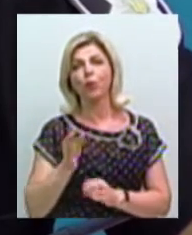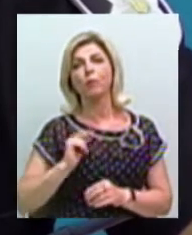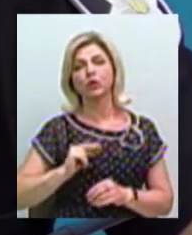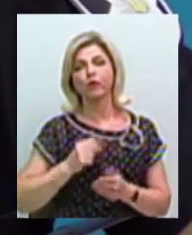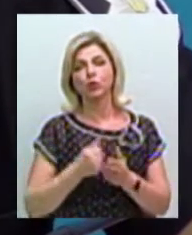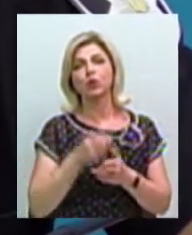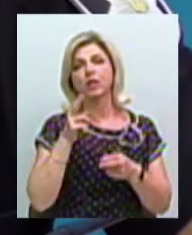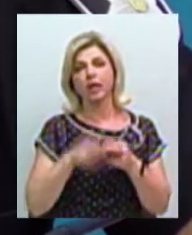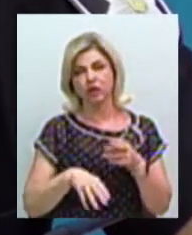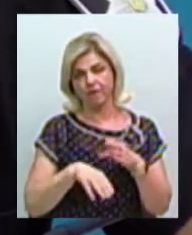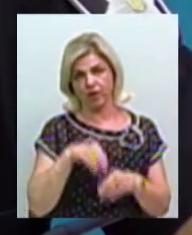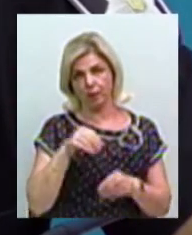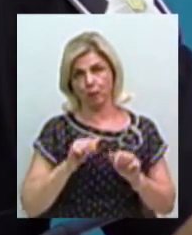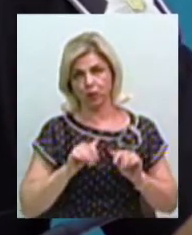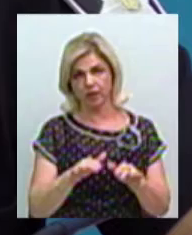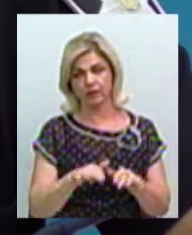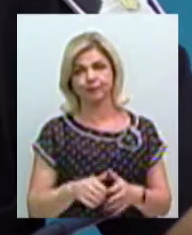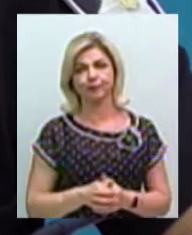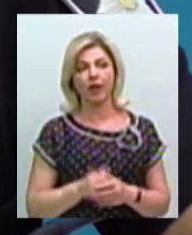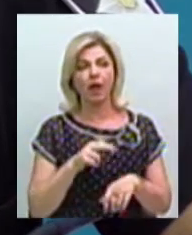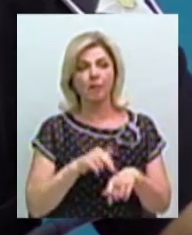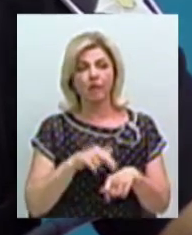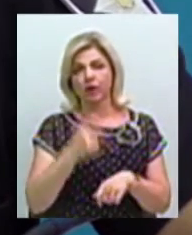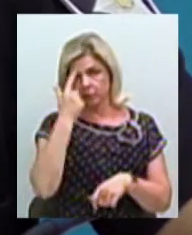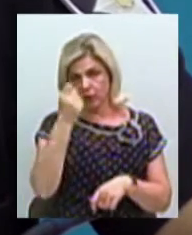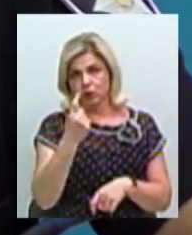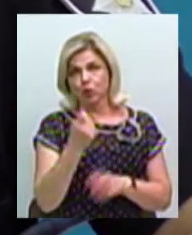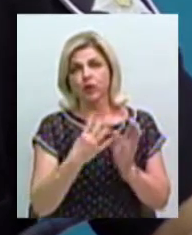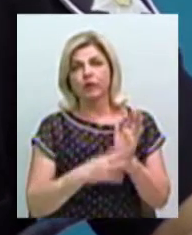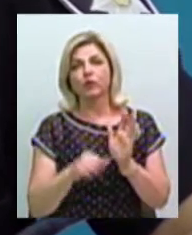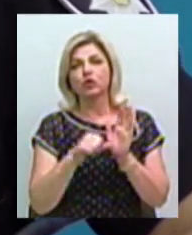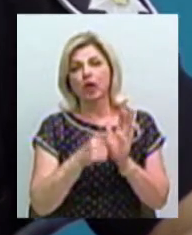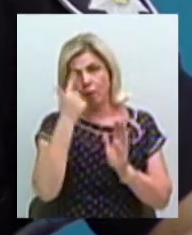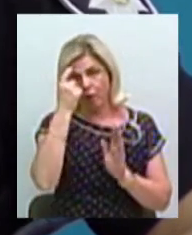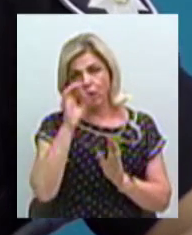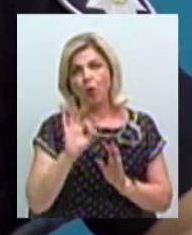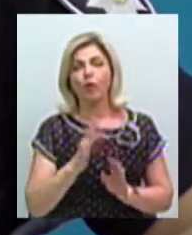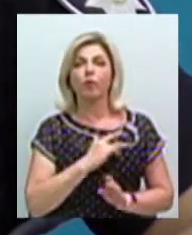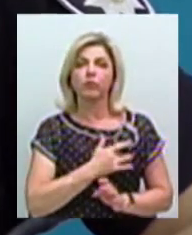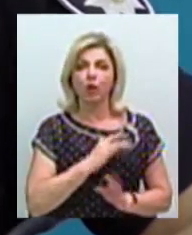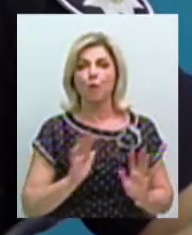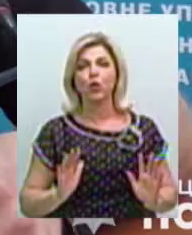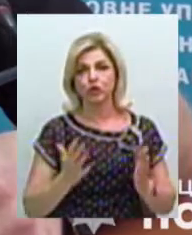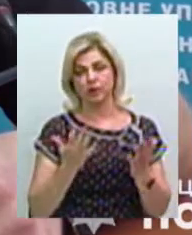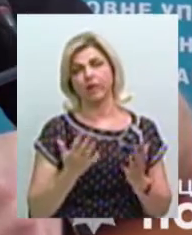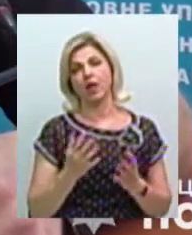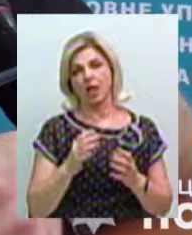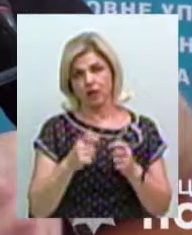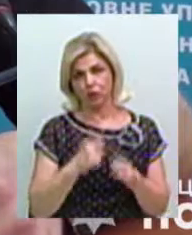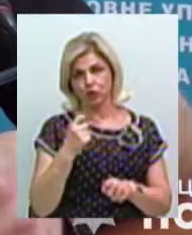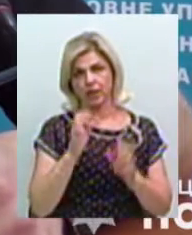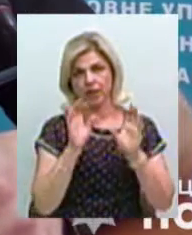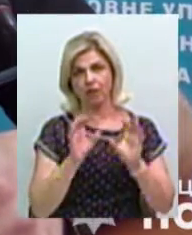процесу. Протягом агітаційної кампанії правоохоронцям надійшло 196 повідомлень про можливі порушення передвиборного законодавства. За